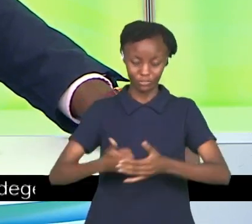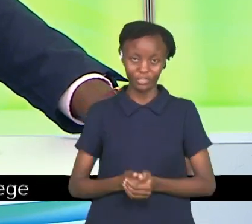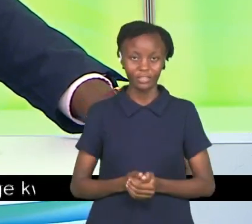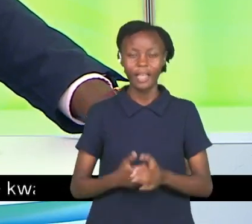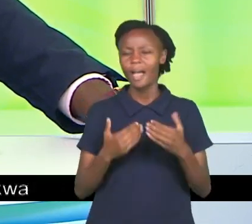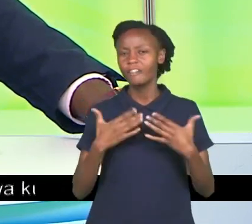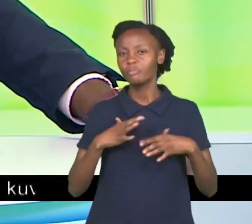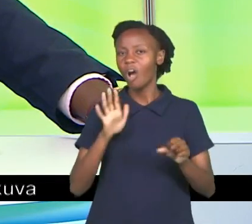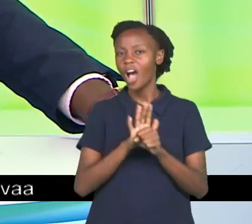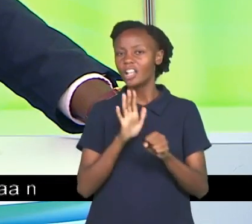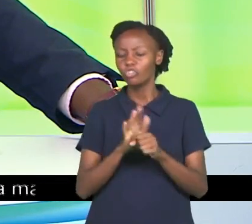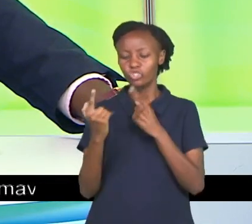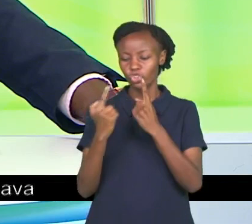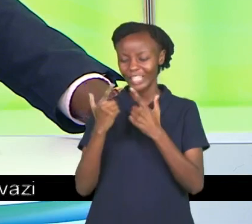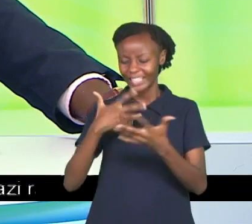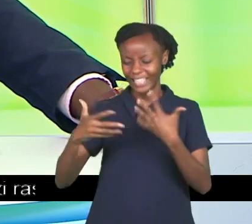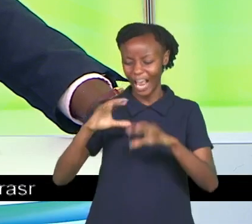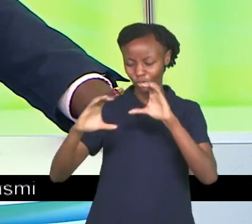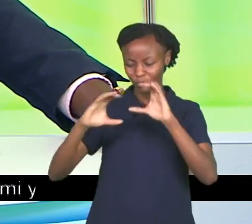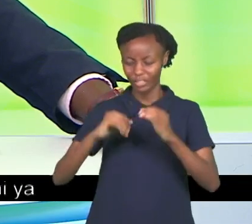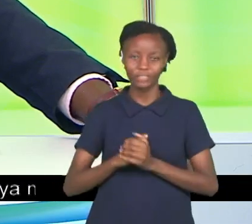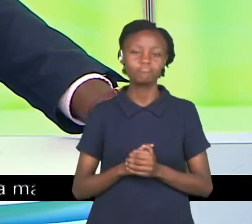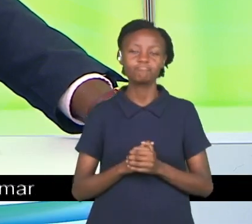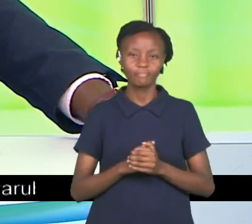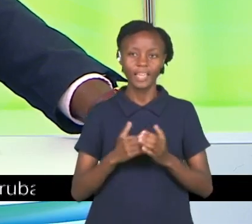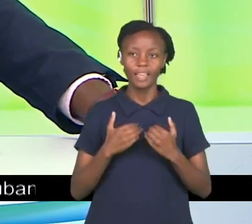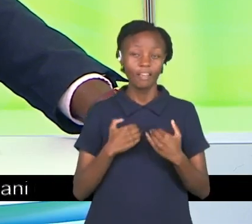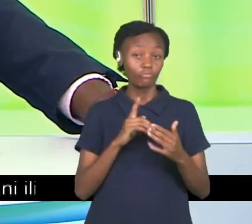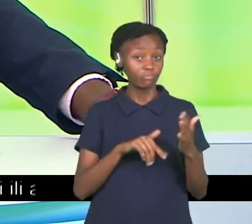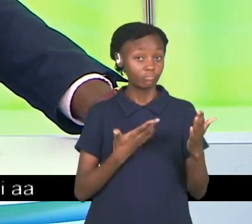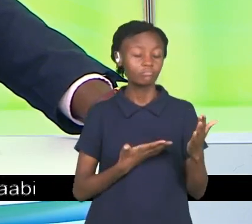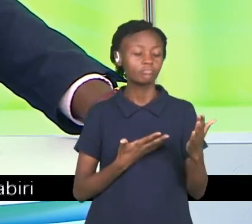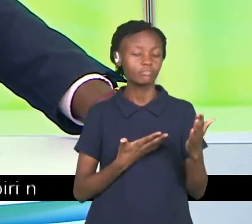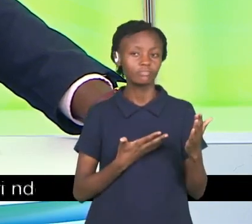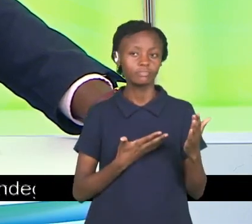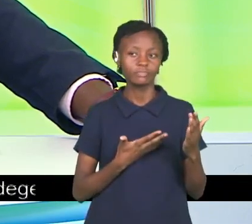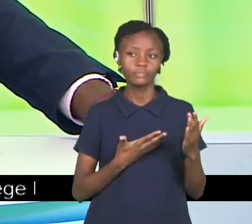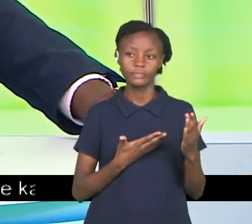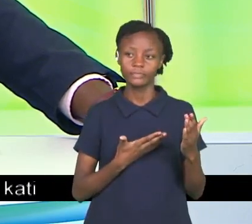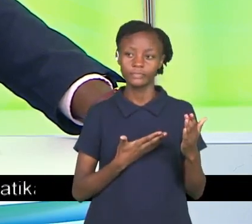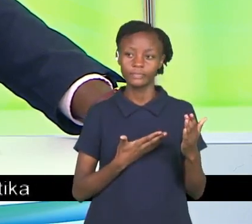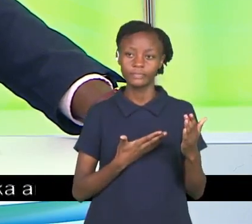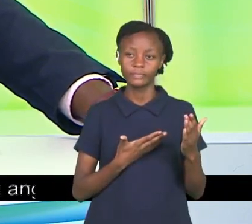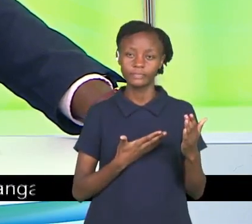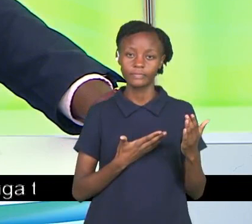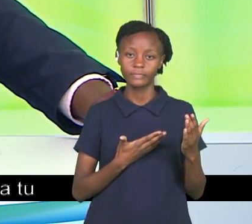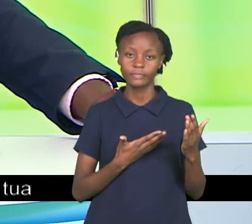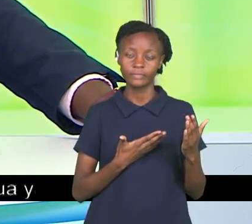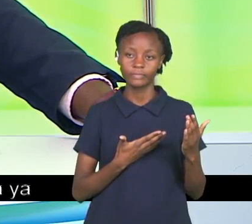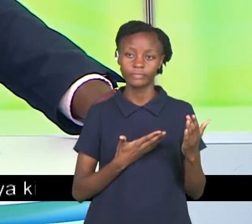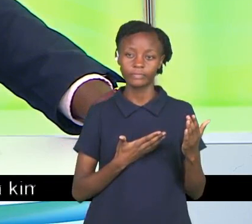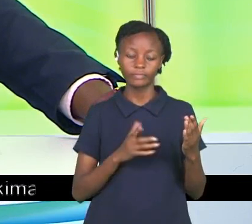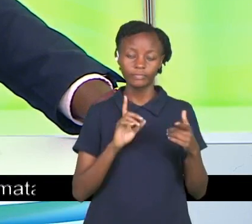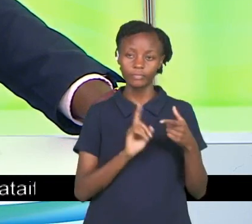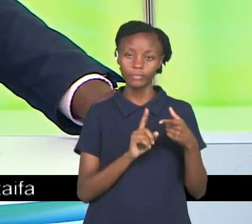wanazidi kusema nasi kupitia 22999, nisome rafa 23 ili niondoke kabla kujaja studioni na kipindi cha Dikodiko Viwanjani. Mmoja